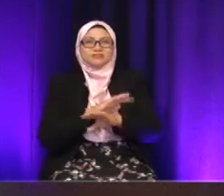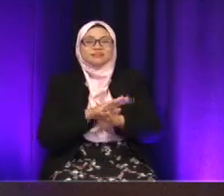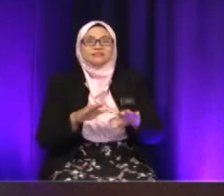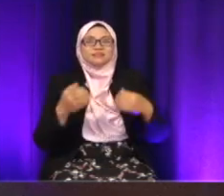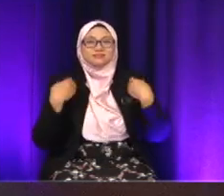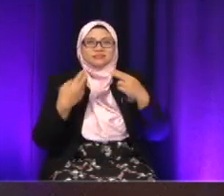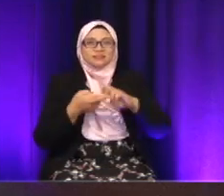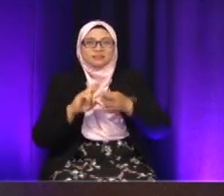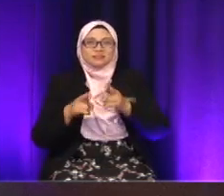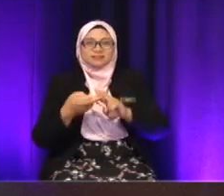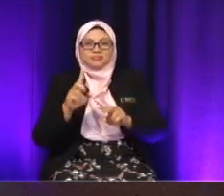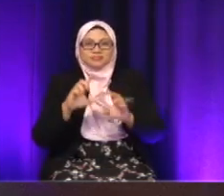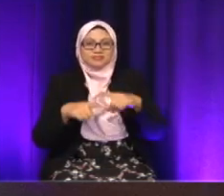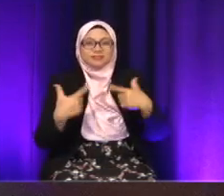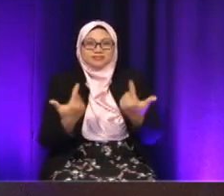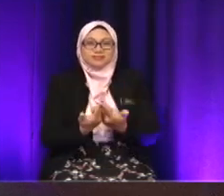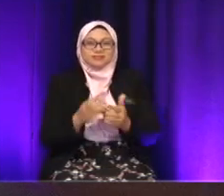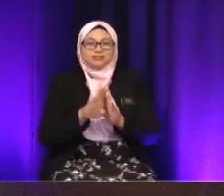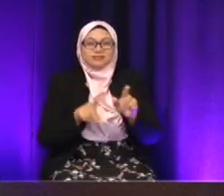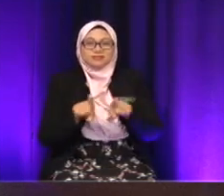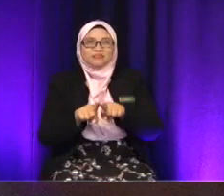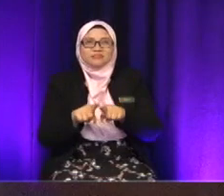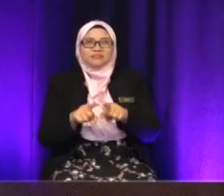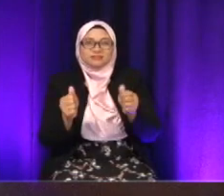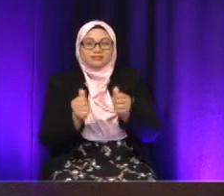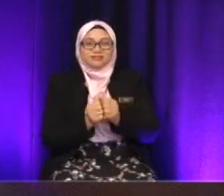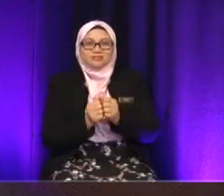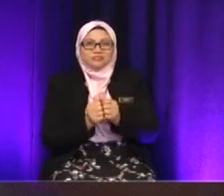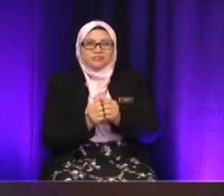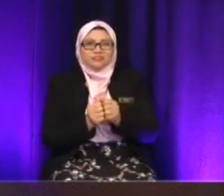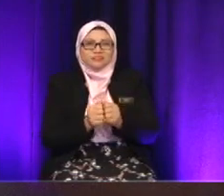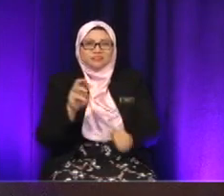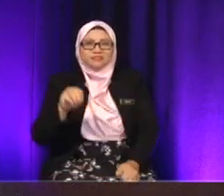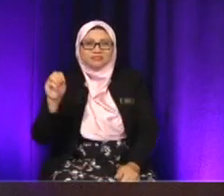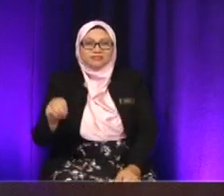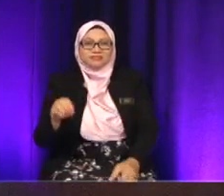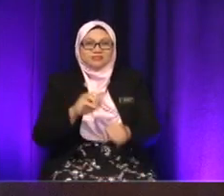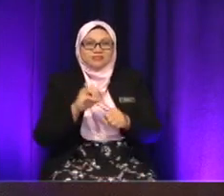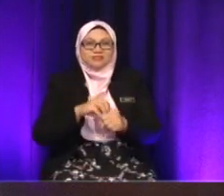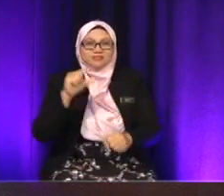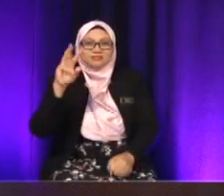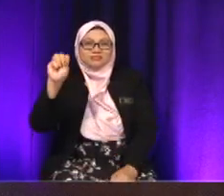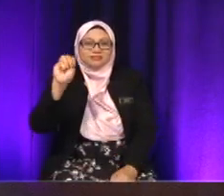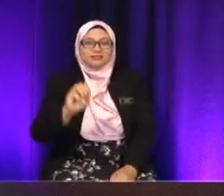hari ini kita juga bersama dengan murid-murid di Google mie Gimanakah mereka ini mana